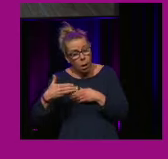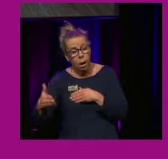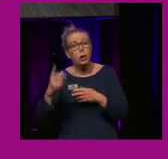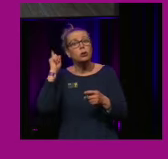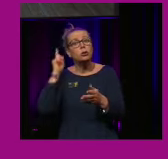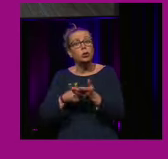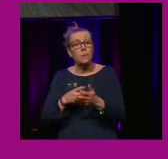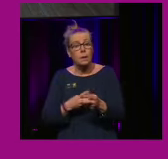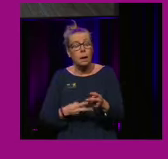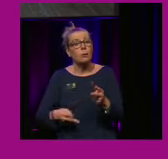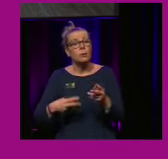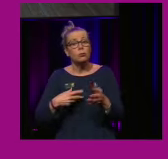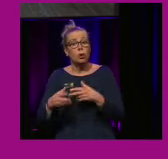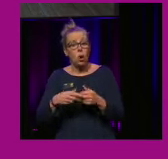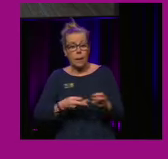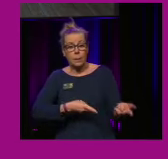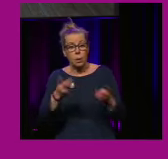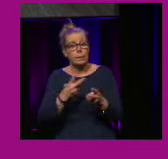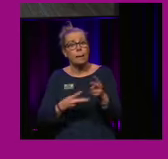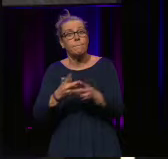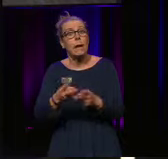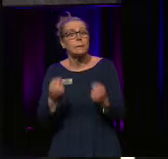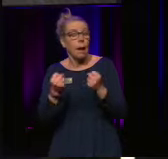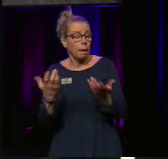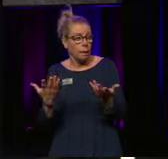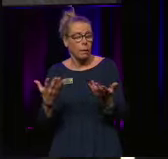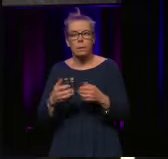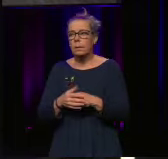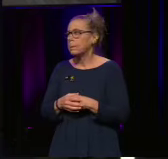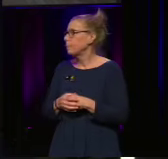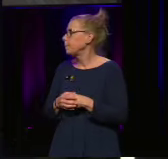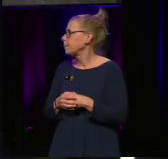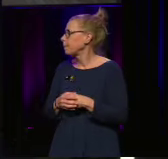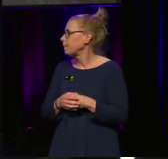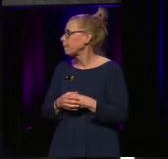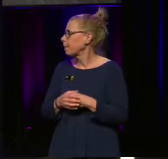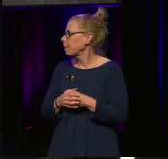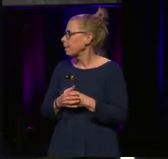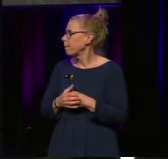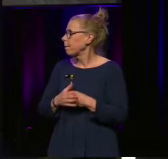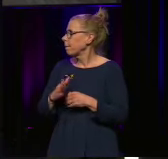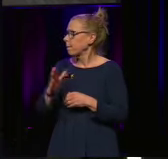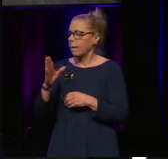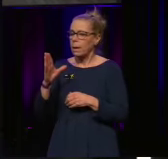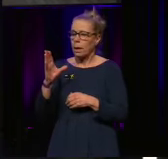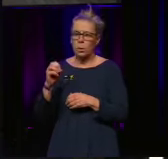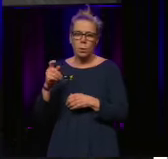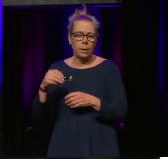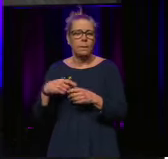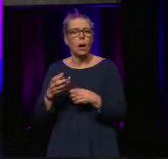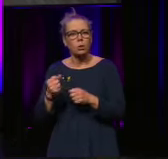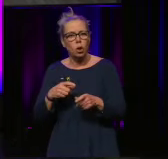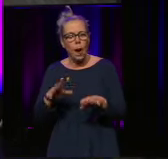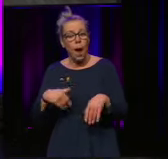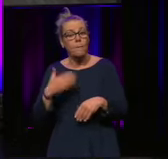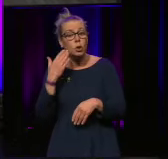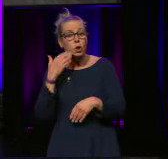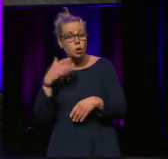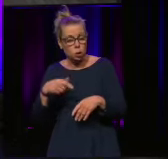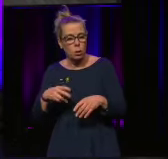demokratin? Och nå- ja, jag kommenterar. Det är riktigt, alldeles riktigt som du säger, och det skulle ju ha kommit nu då egentligen i dagarna, därför att nu är det ju